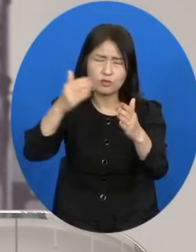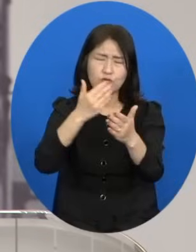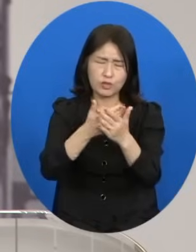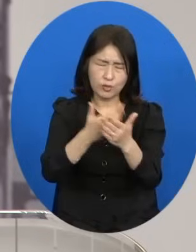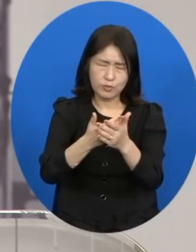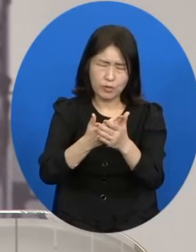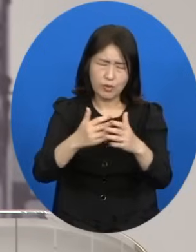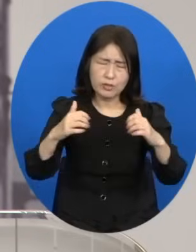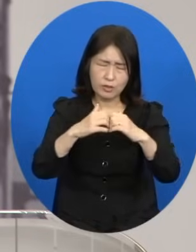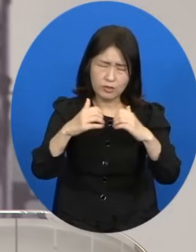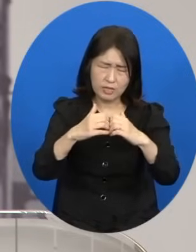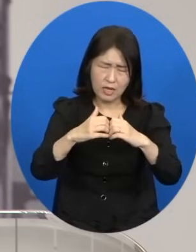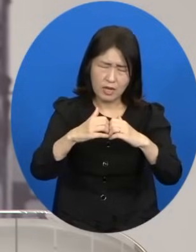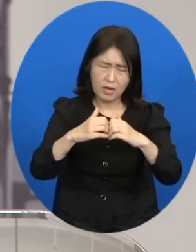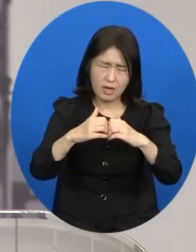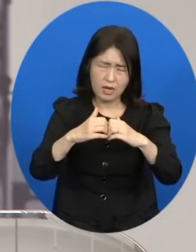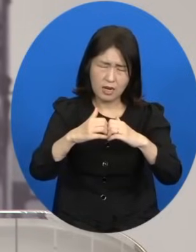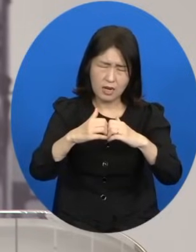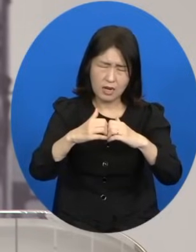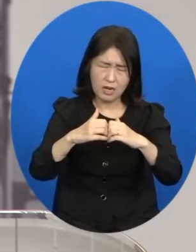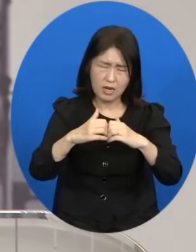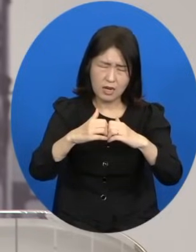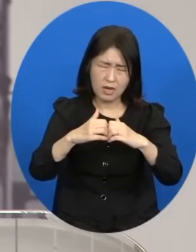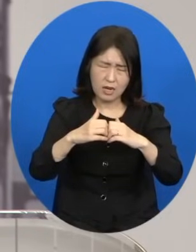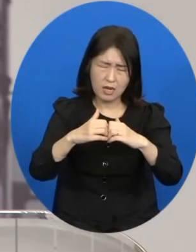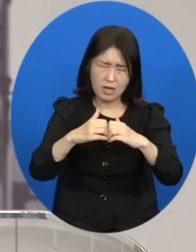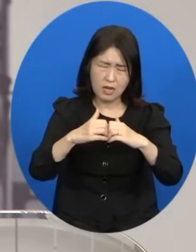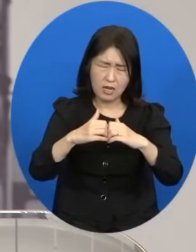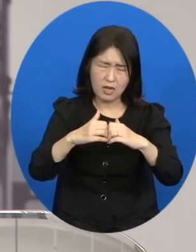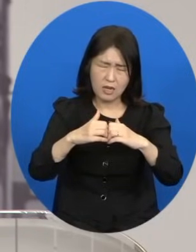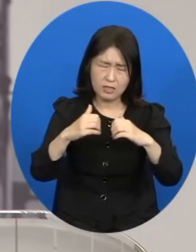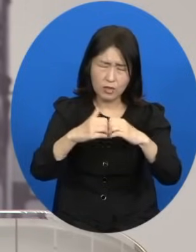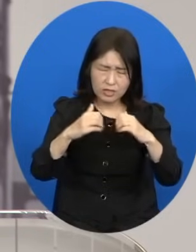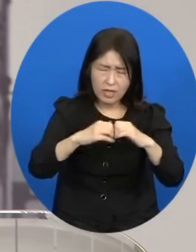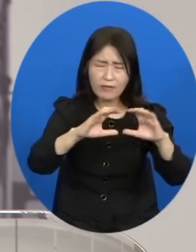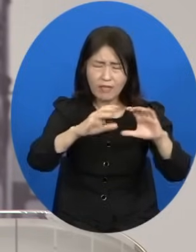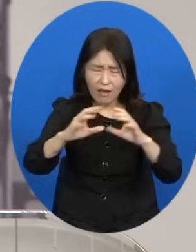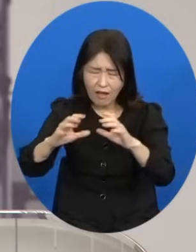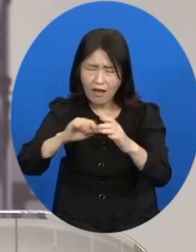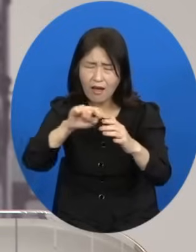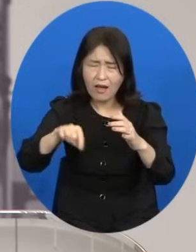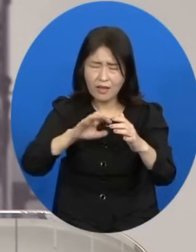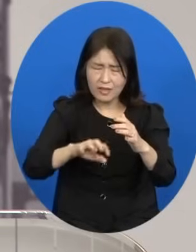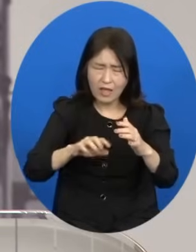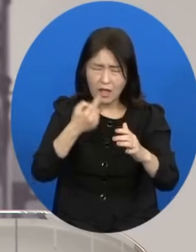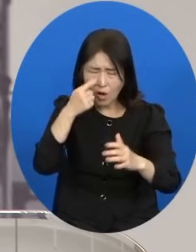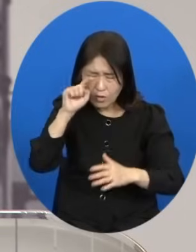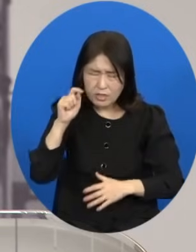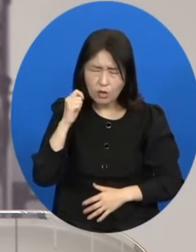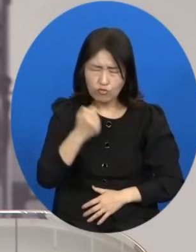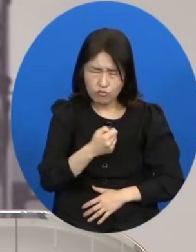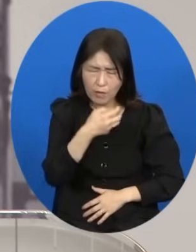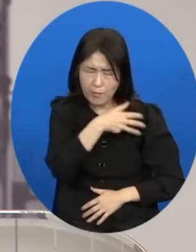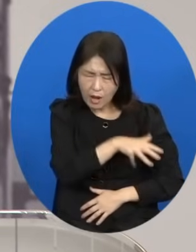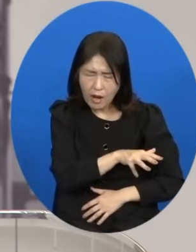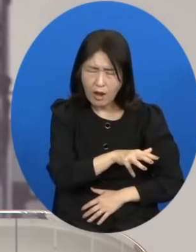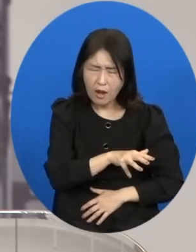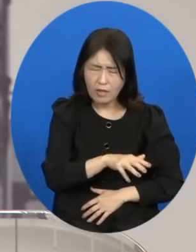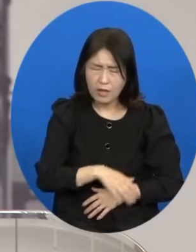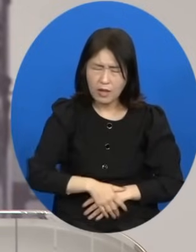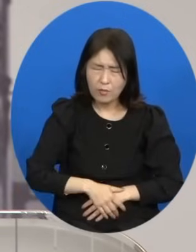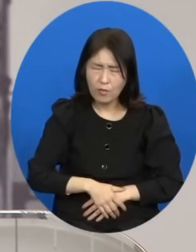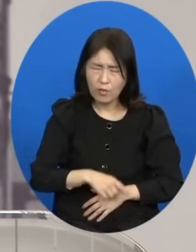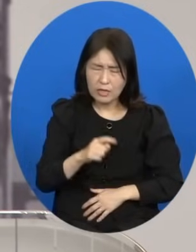분쟁 지역 너무나 서로 죽이는 그 전쟁 지역에 우크라이나 러시아 팔레스 이스라엘 지역에